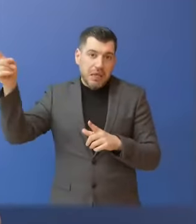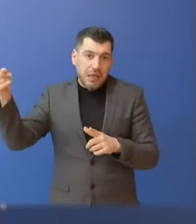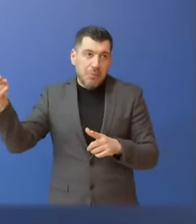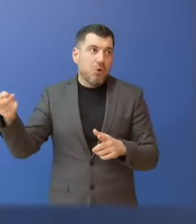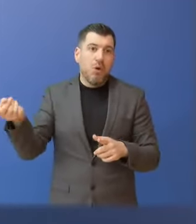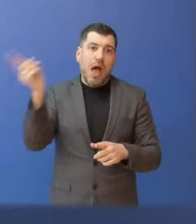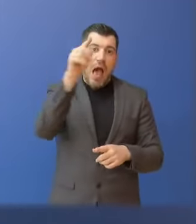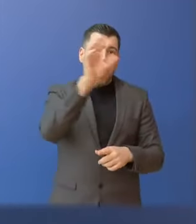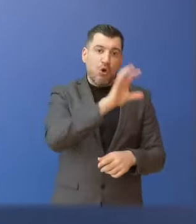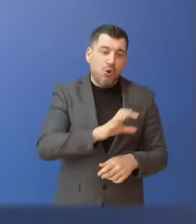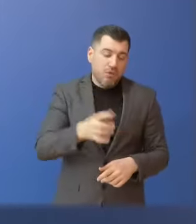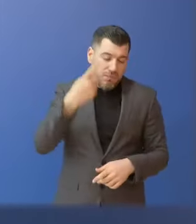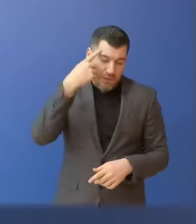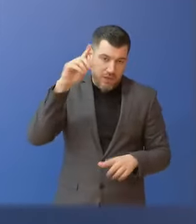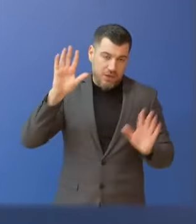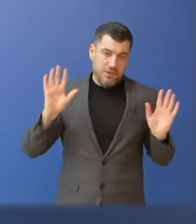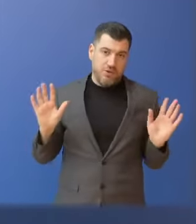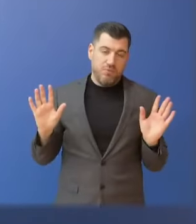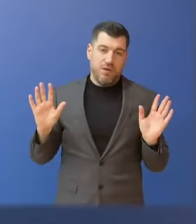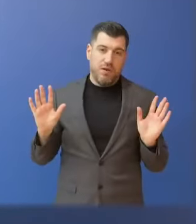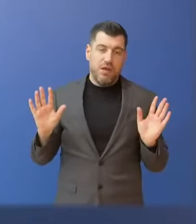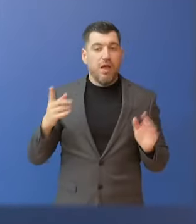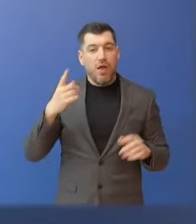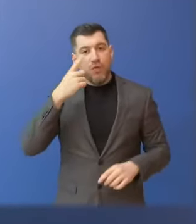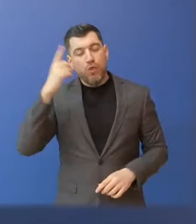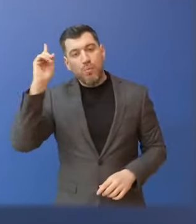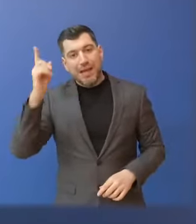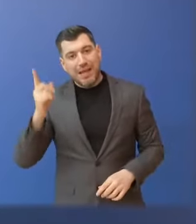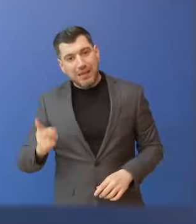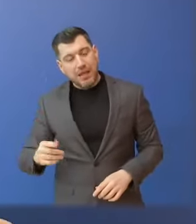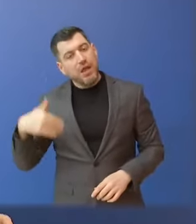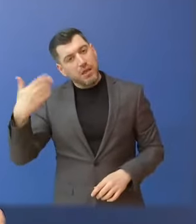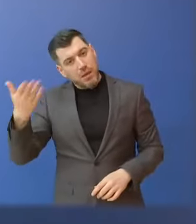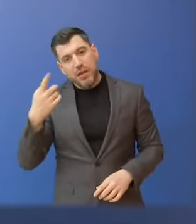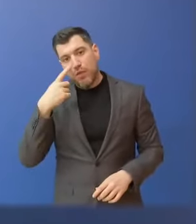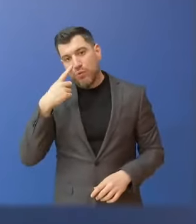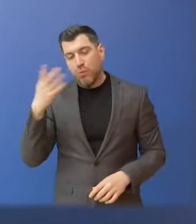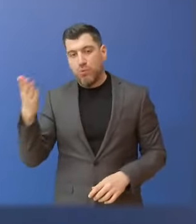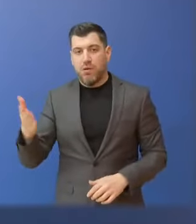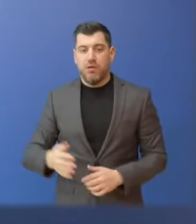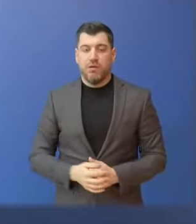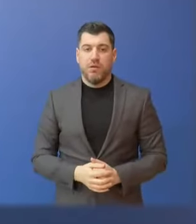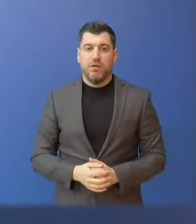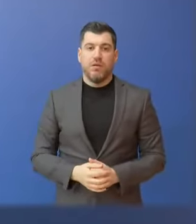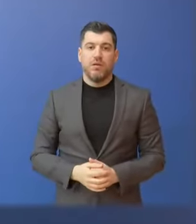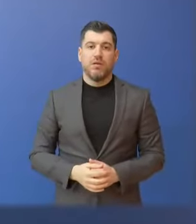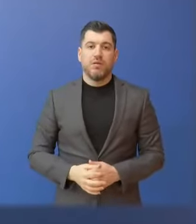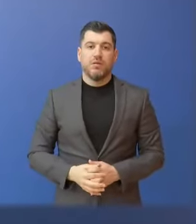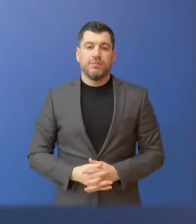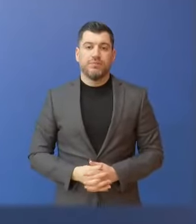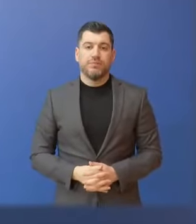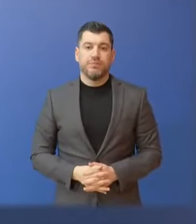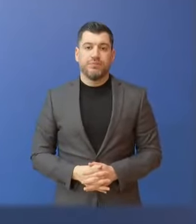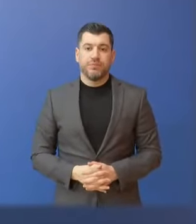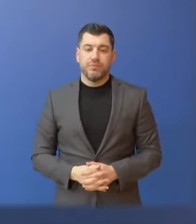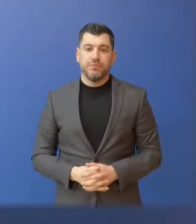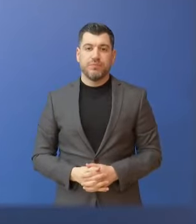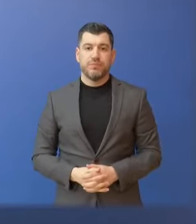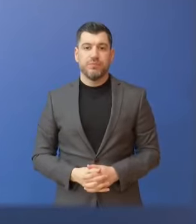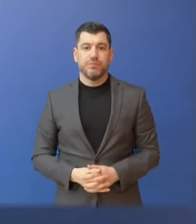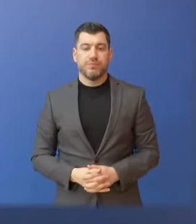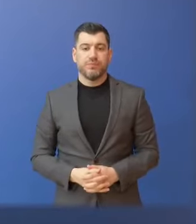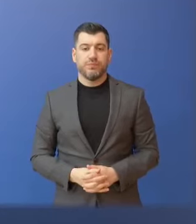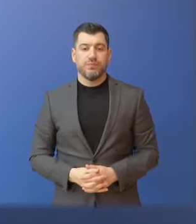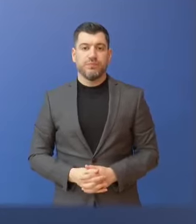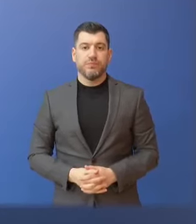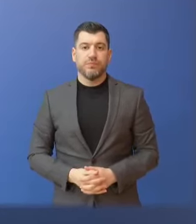το δούμε να ψηφιστεί ο νόμος να δούμε τα κριτήρια και από κει και πέρα εδώ θα μαστε να τα σχολιάσουμε ελάτε τελειώσουμε τις